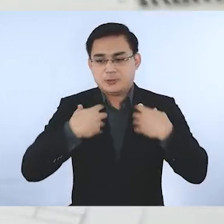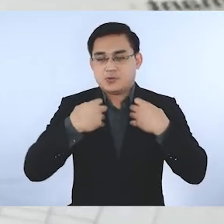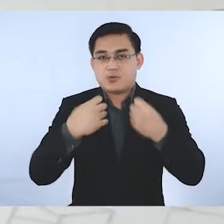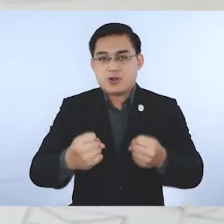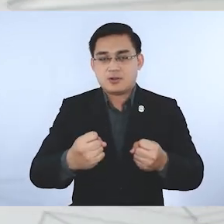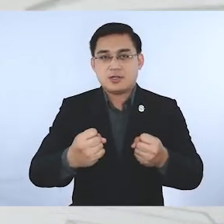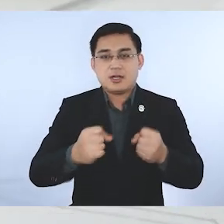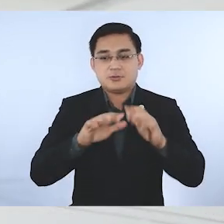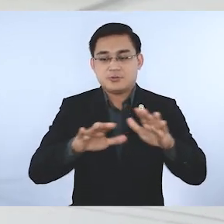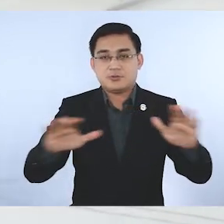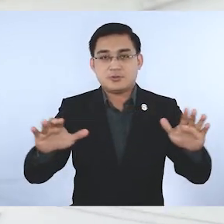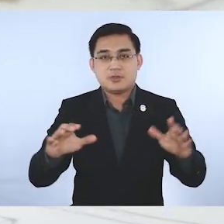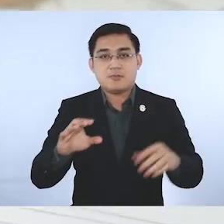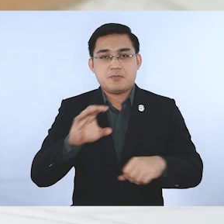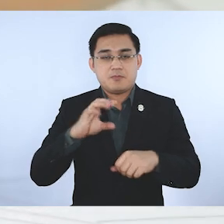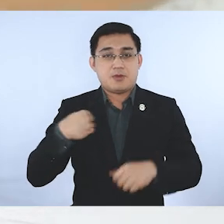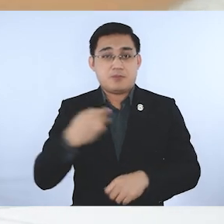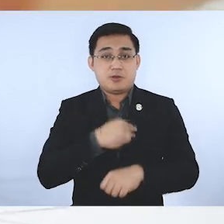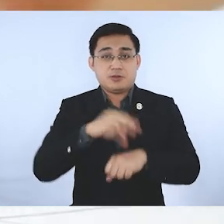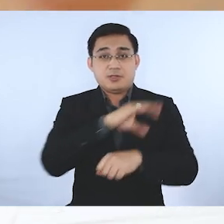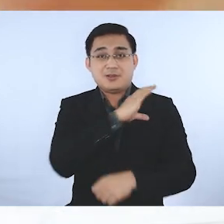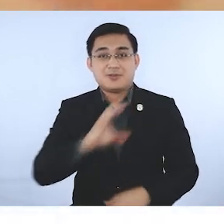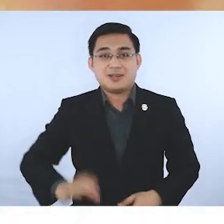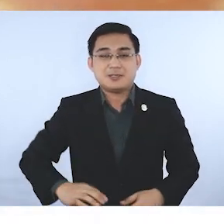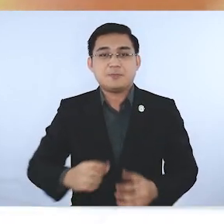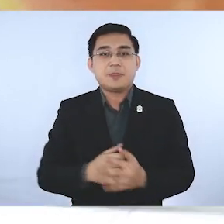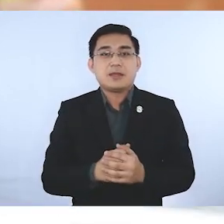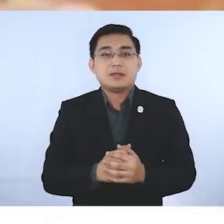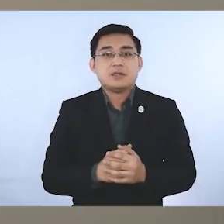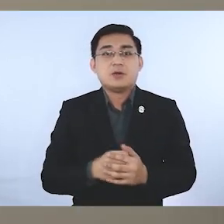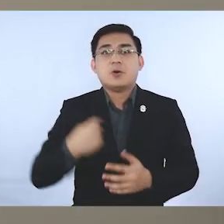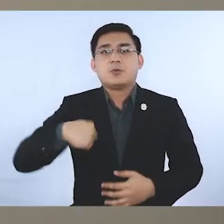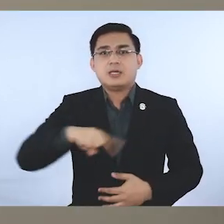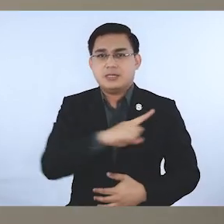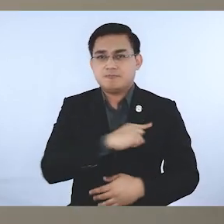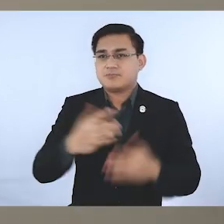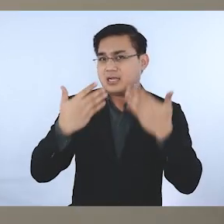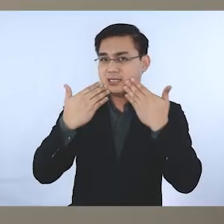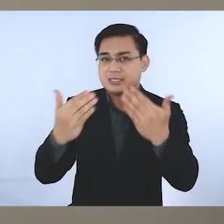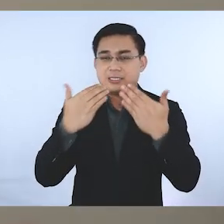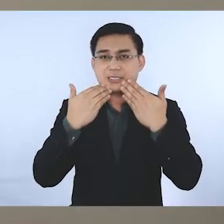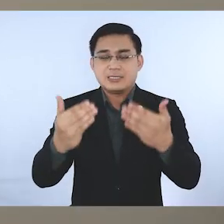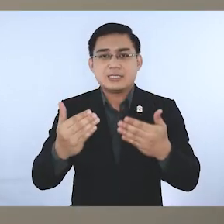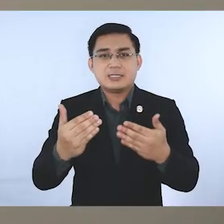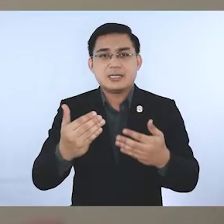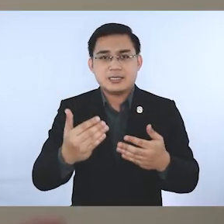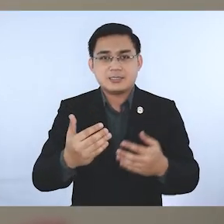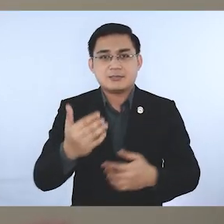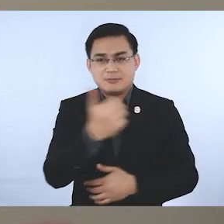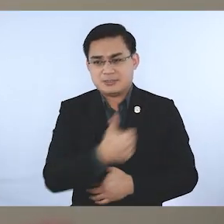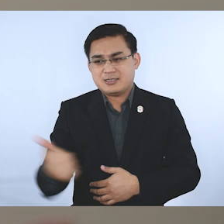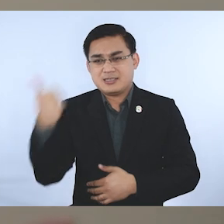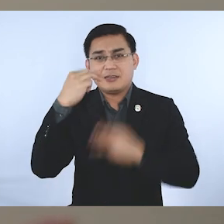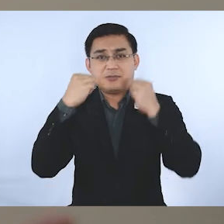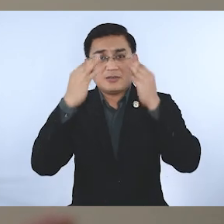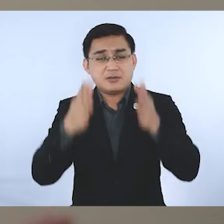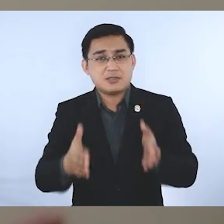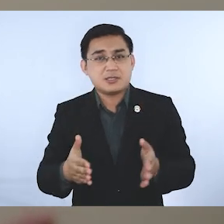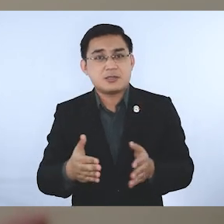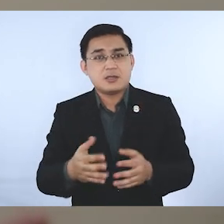mga kabataang iglesia ni Kristo. Kami po ay nagpapasalamat sa pamamahala